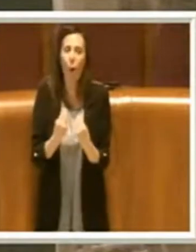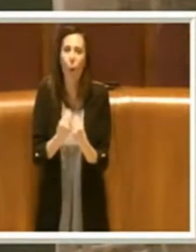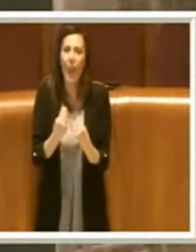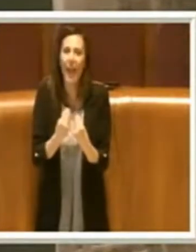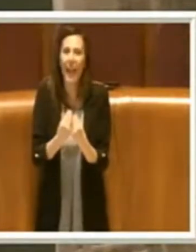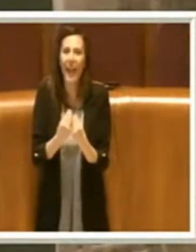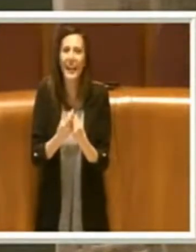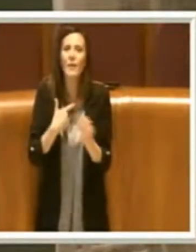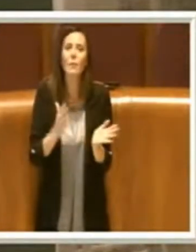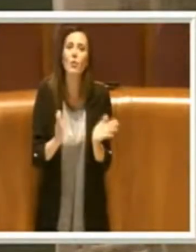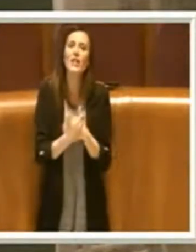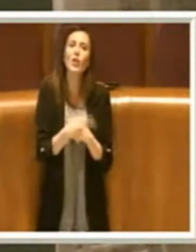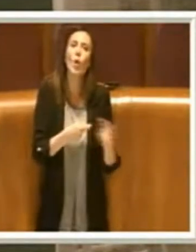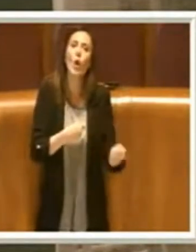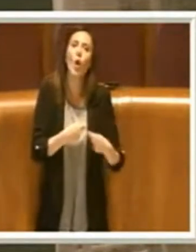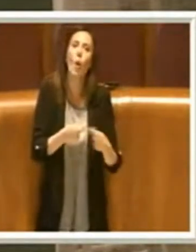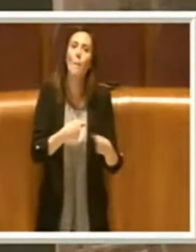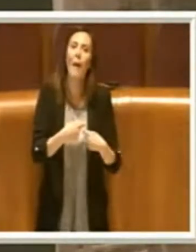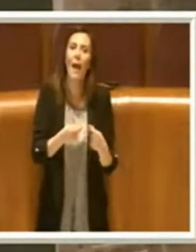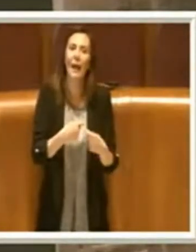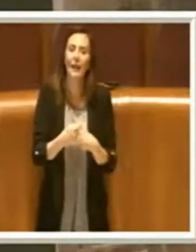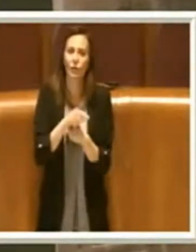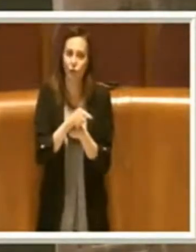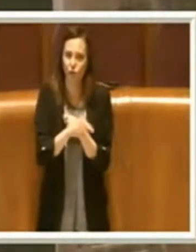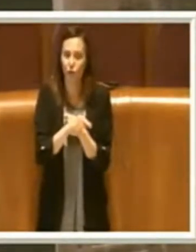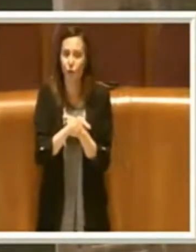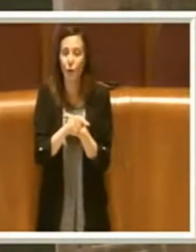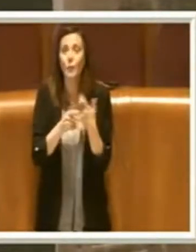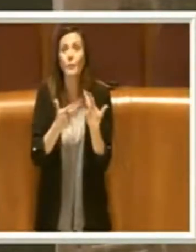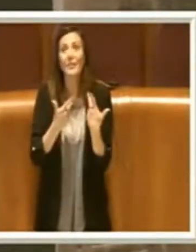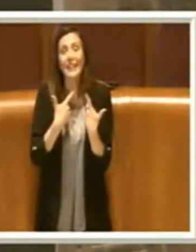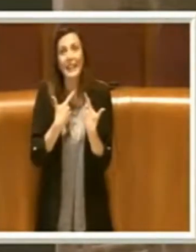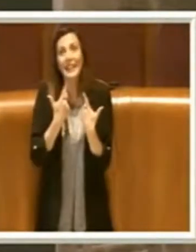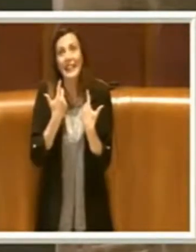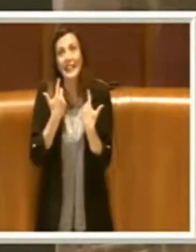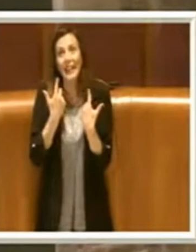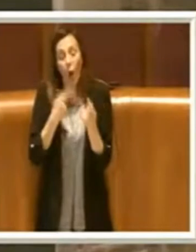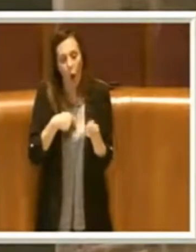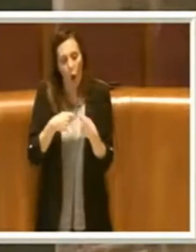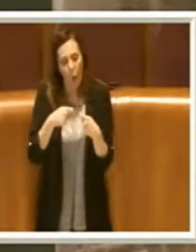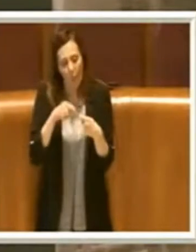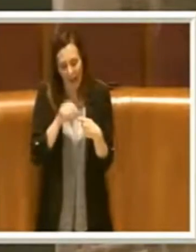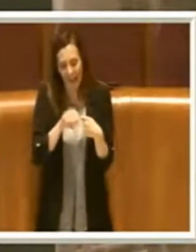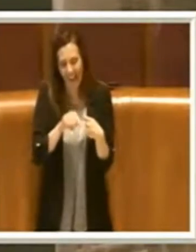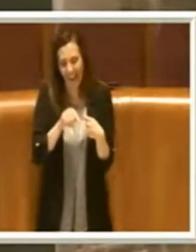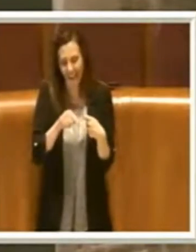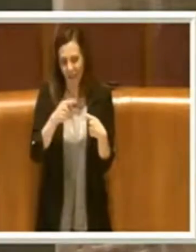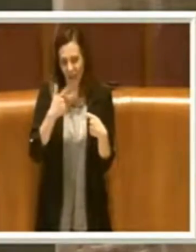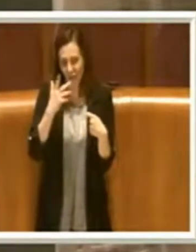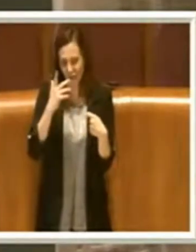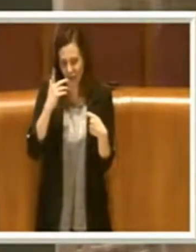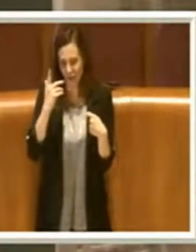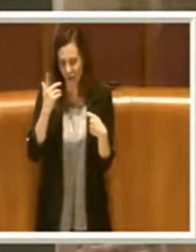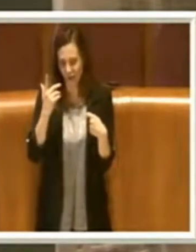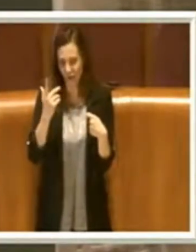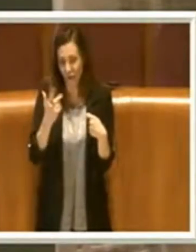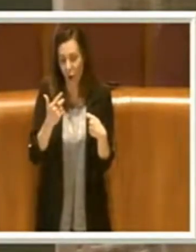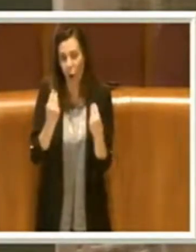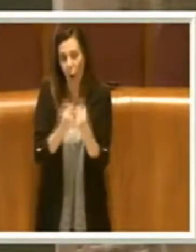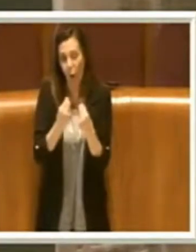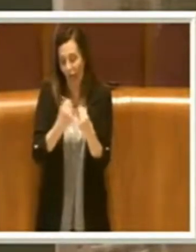riguarda il settore commercio e devo dire che il commercio come giustamente è stato rilevato dal collega che mi ha